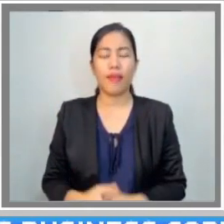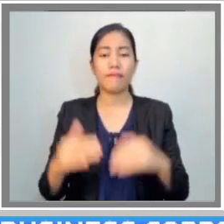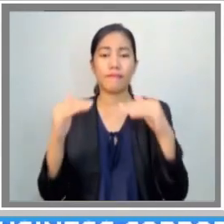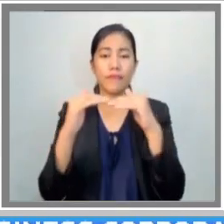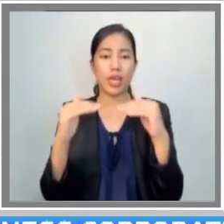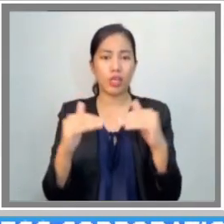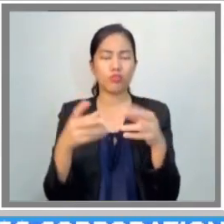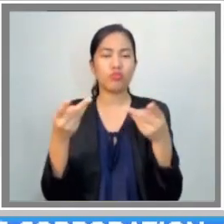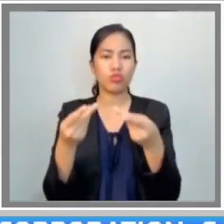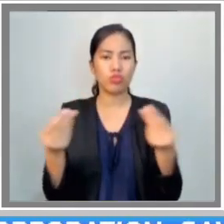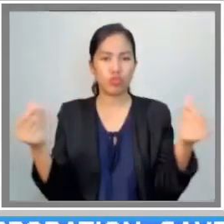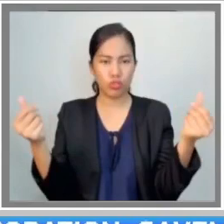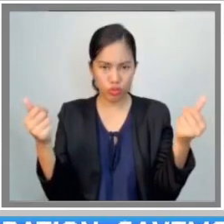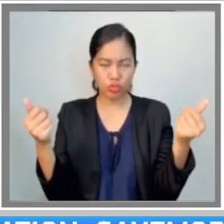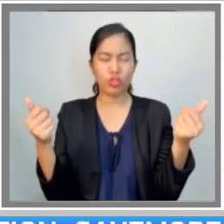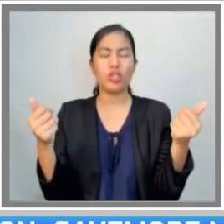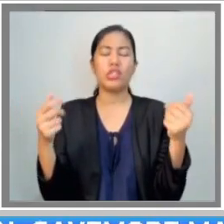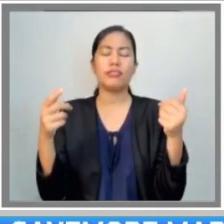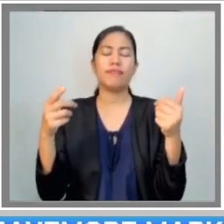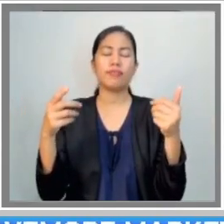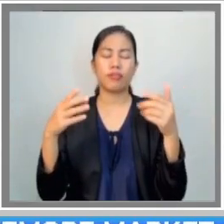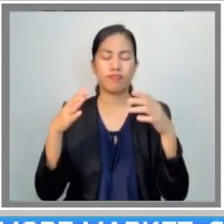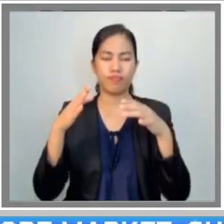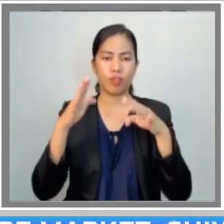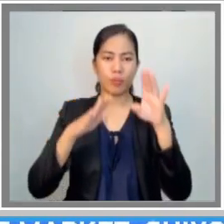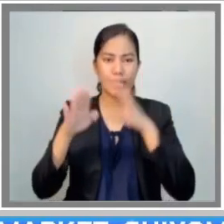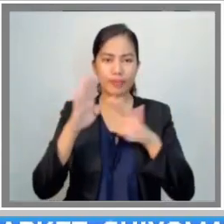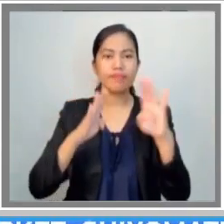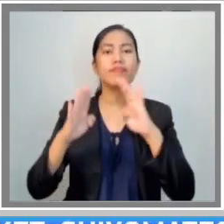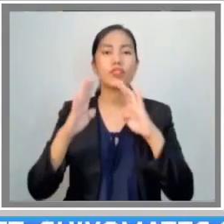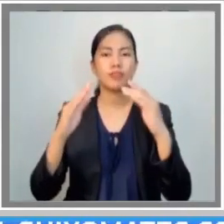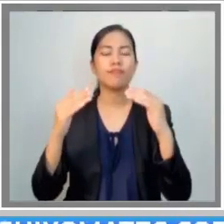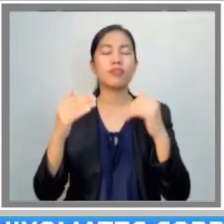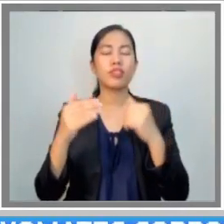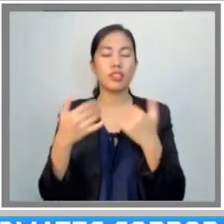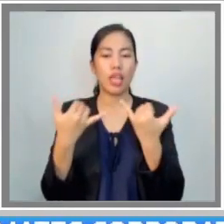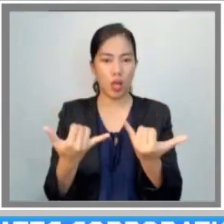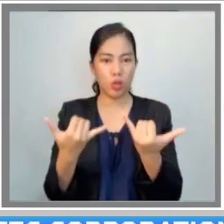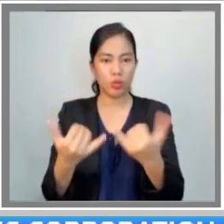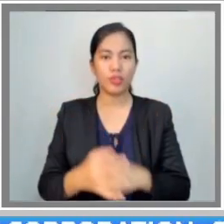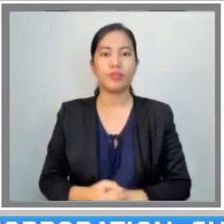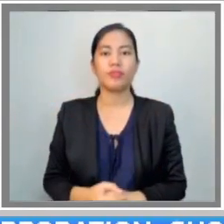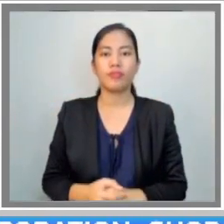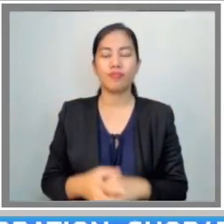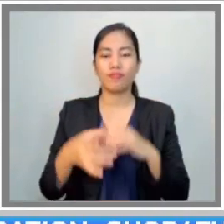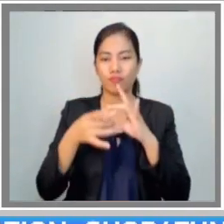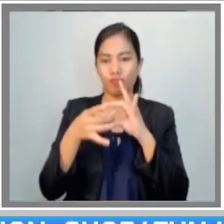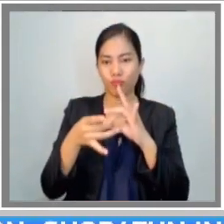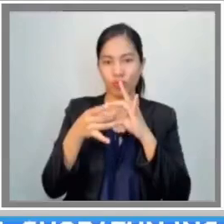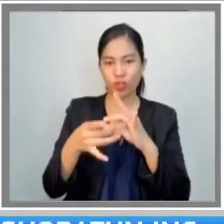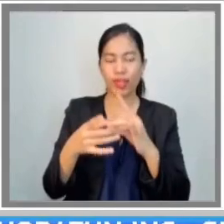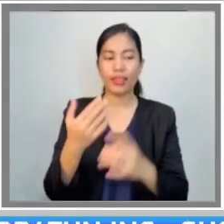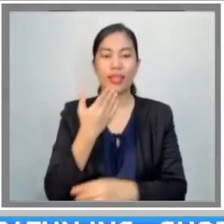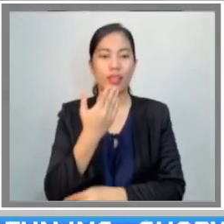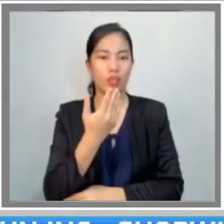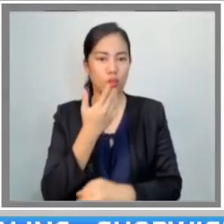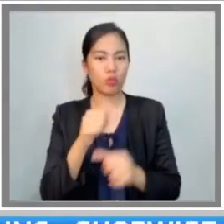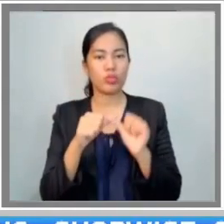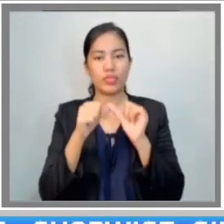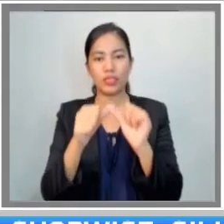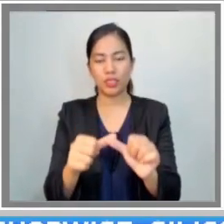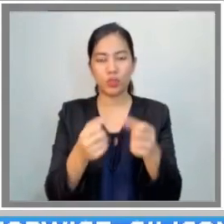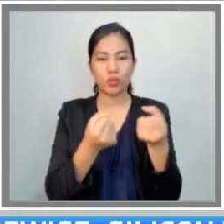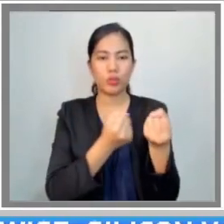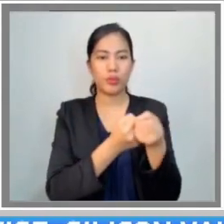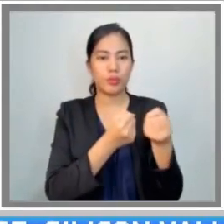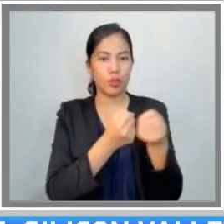quote. Nagpasalamat din ang SB19 at 1Z sa non-stop na suporta sa kanila at sinabing excited na raw ang grupo